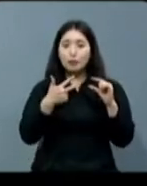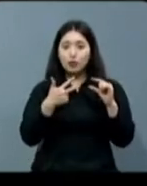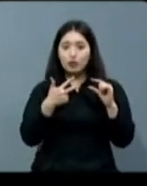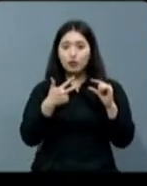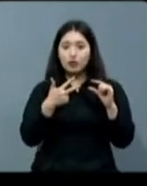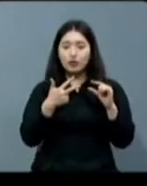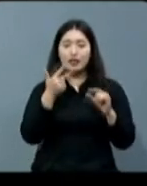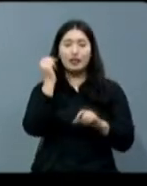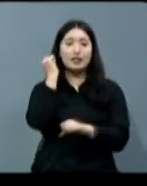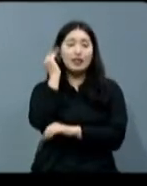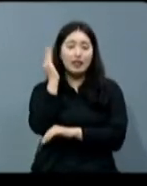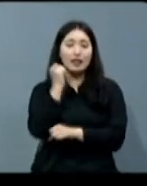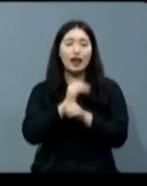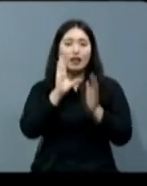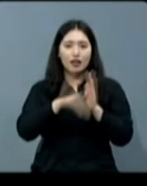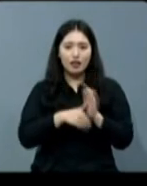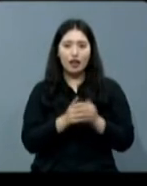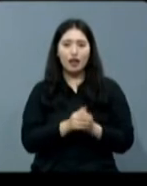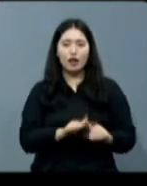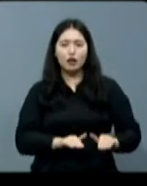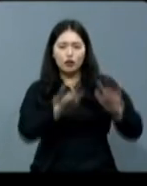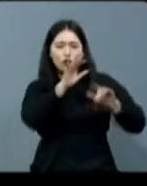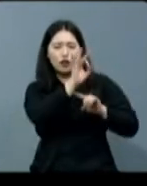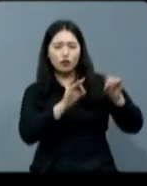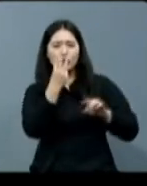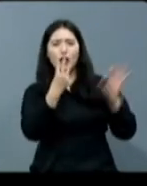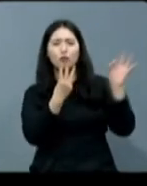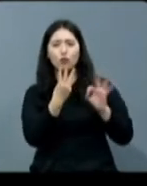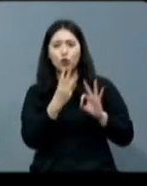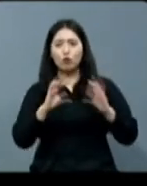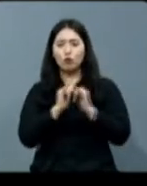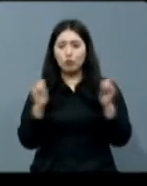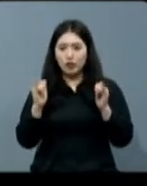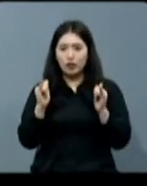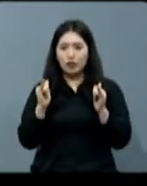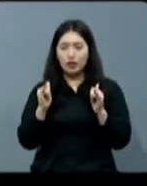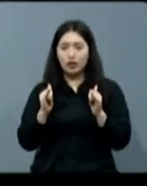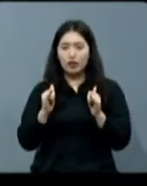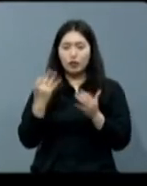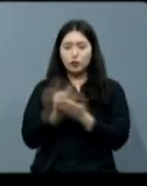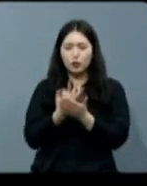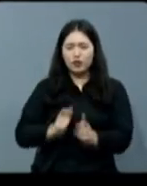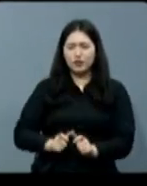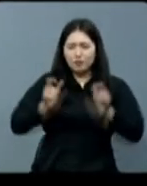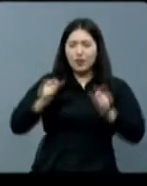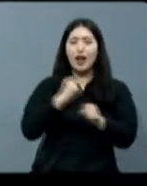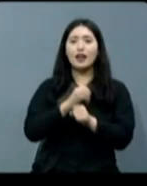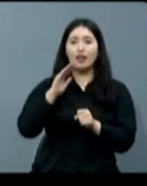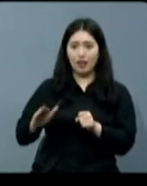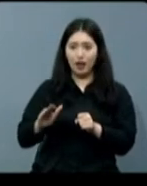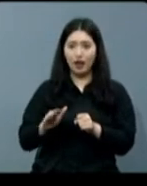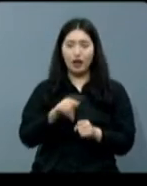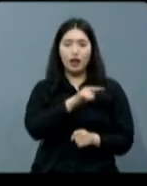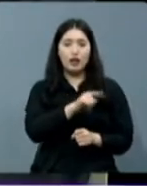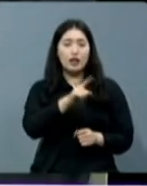G7을 내걸면서 잠재 성장률 3%로 국민소득 5만불을 이루겠다. 예. 이명박 그 747